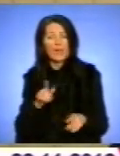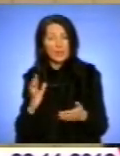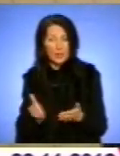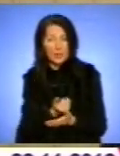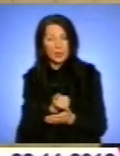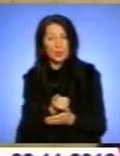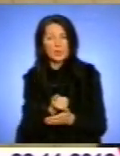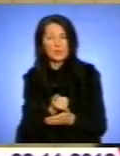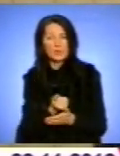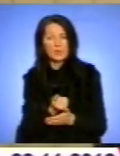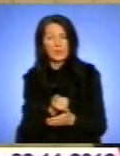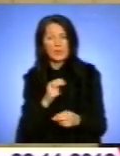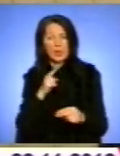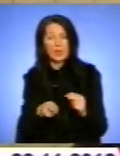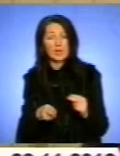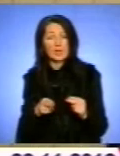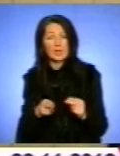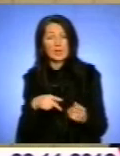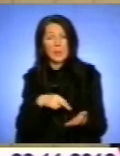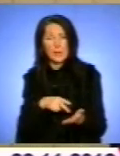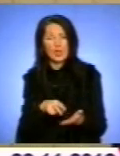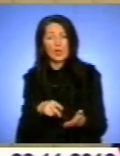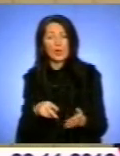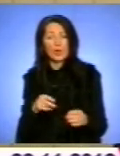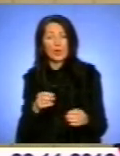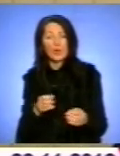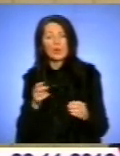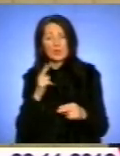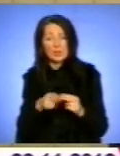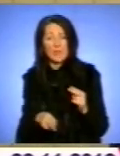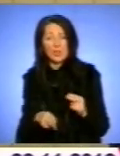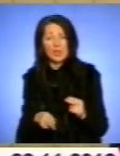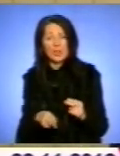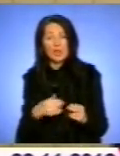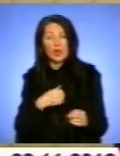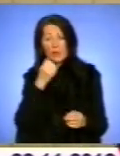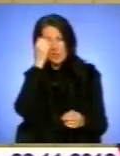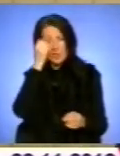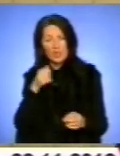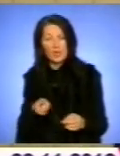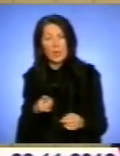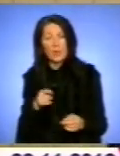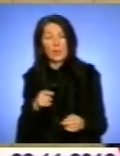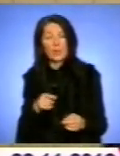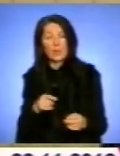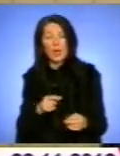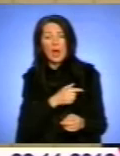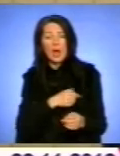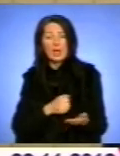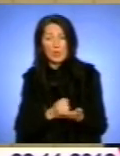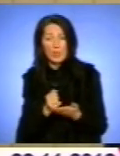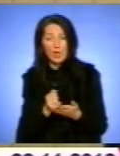вдалося кінець кінцем дійти до логічного завершення. І я вдячна все-таки тим прагматичним депутатам